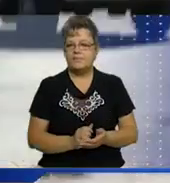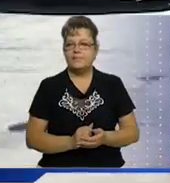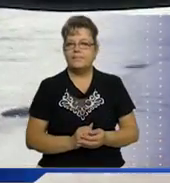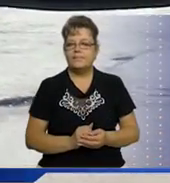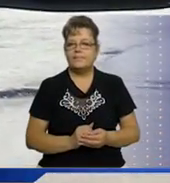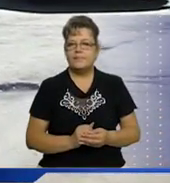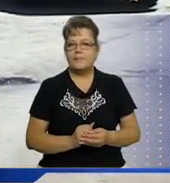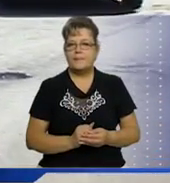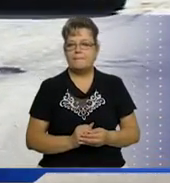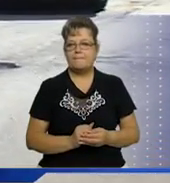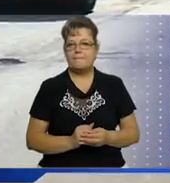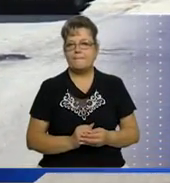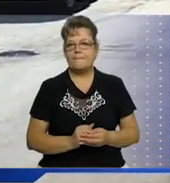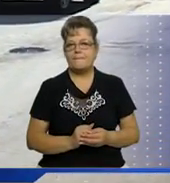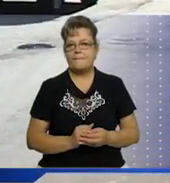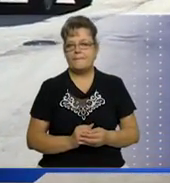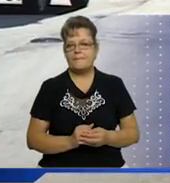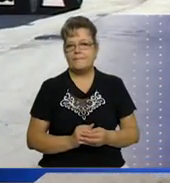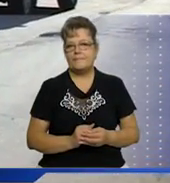Новочеркасска.